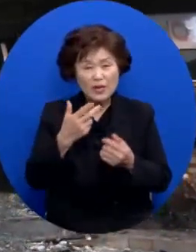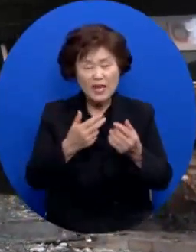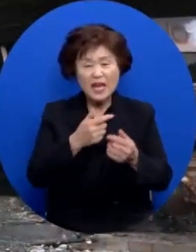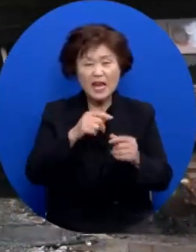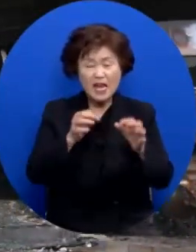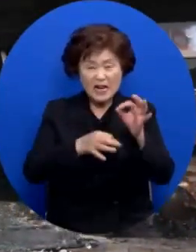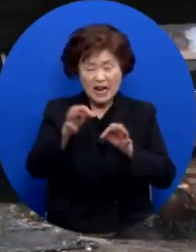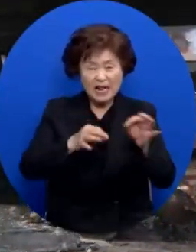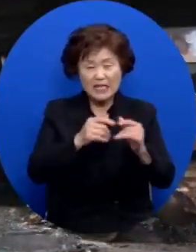바 있습니다